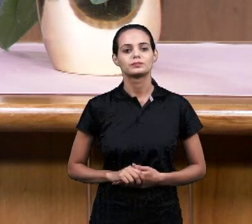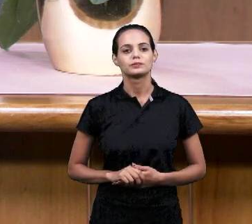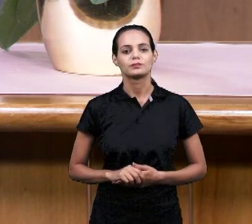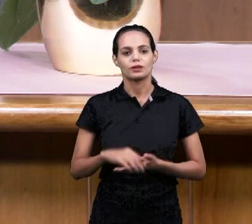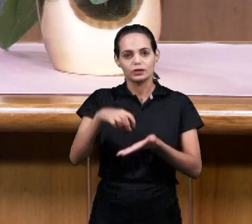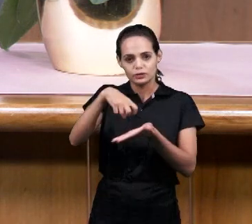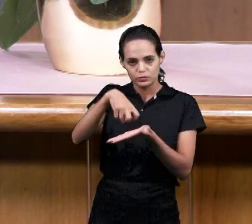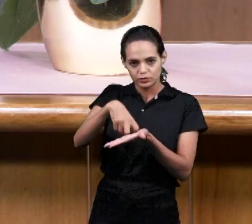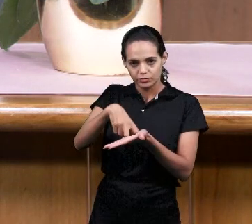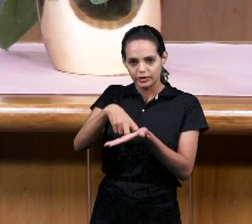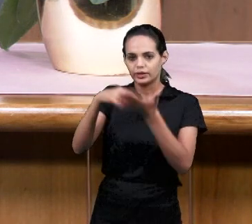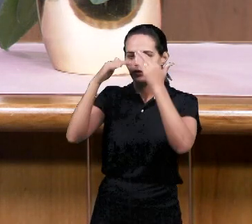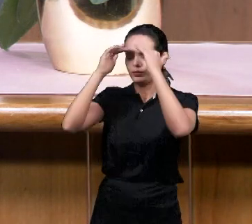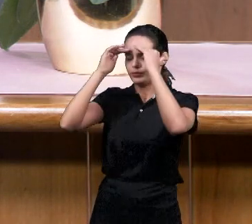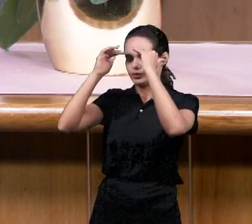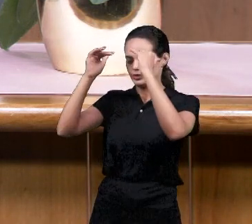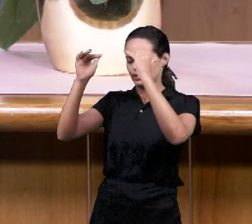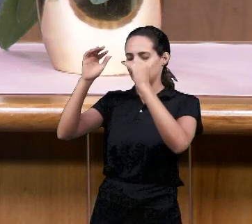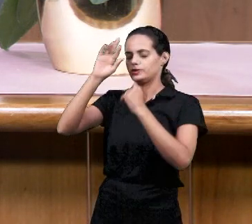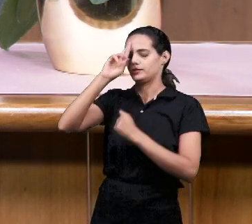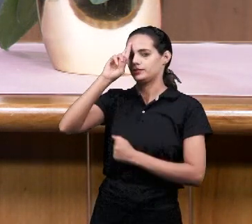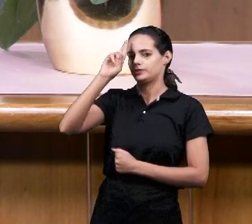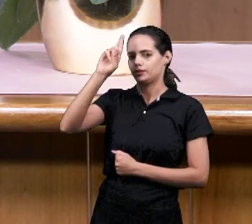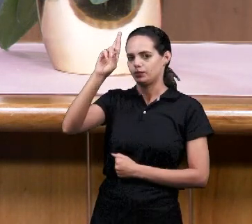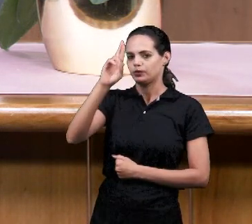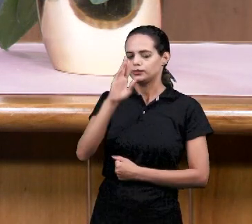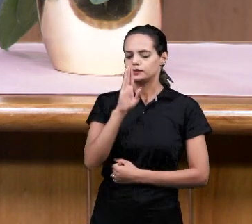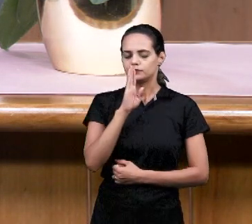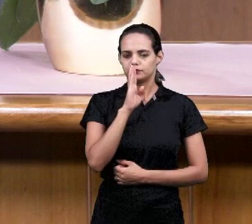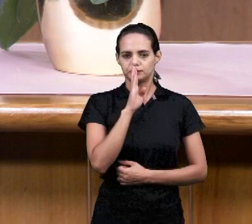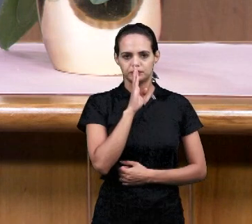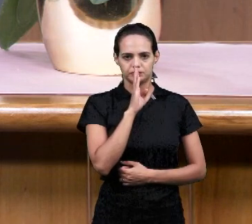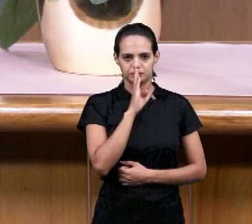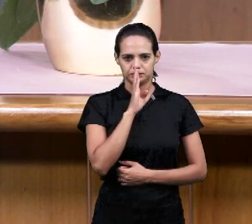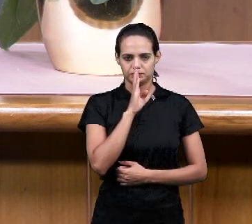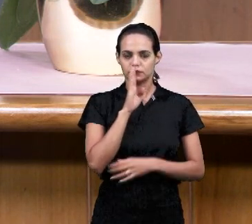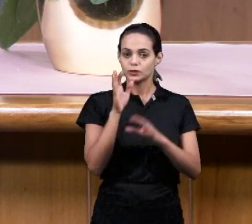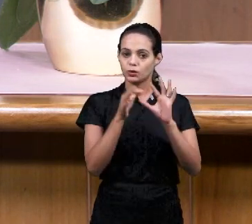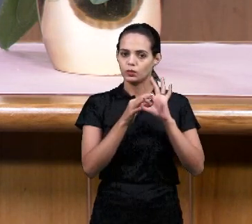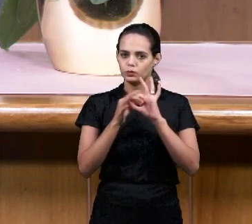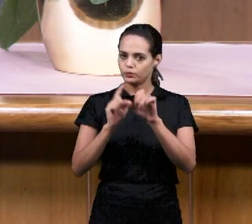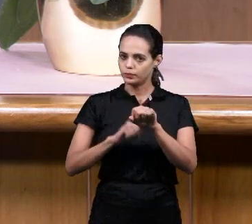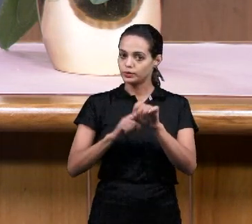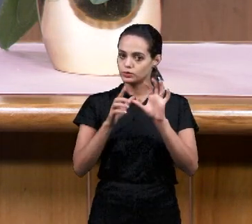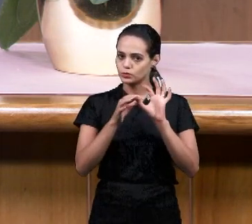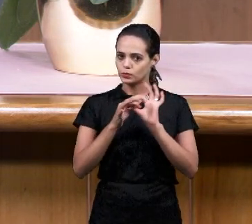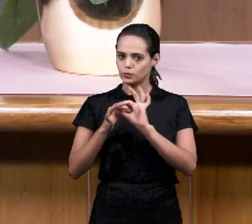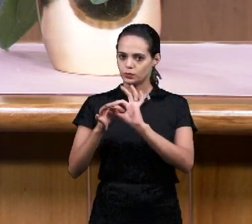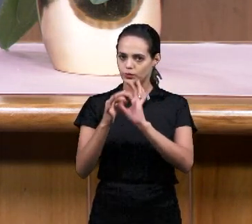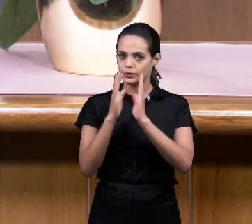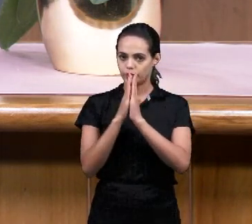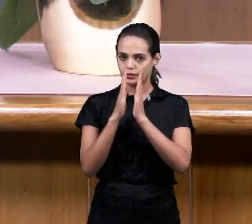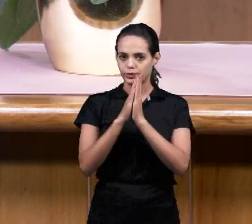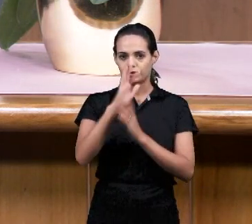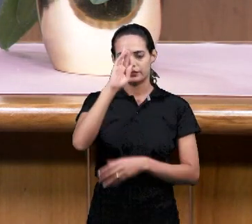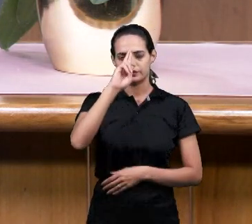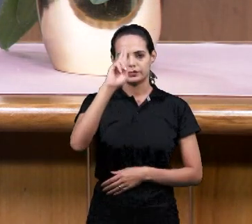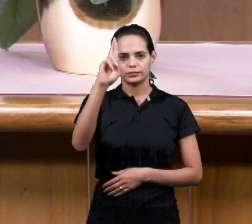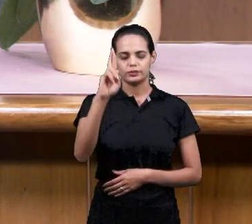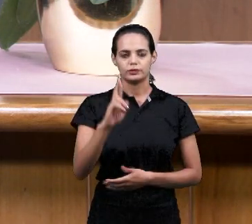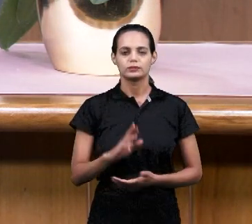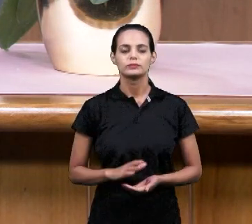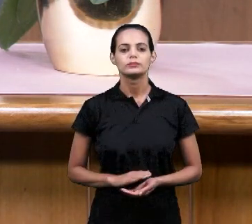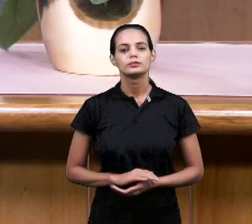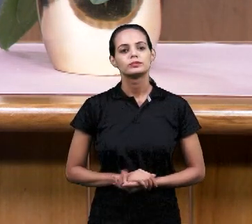en référence devant le Seigneur, en silence, avec les yeux fermés. Nous allons maintenant prier au Seigneur afin que le Seigneur donne une